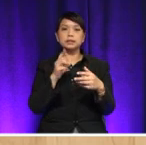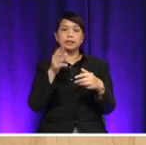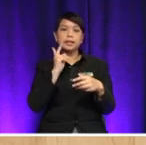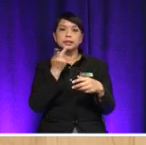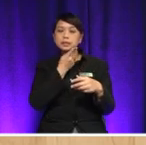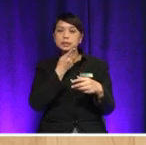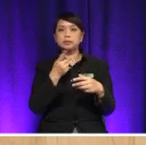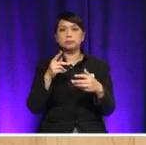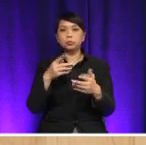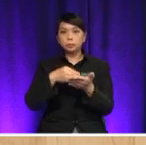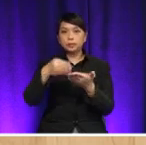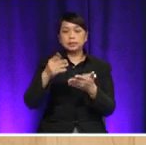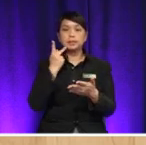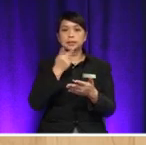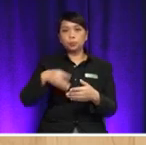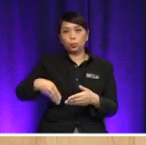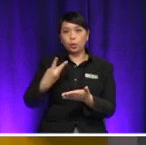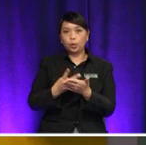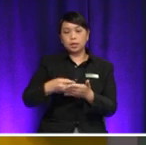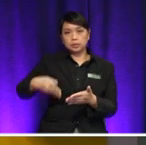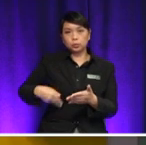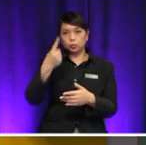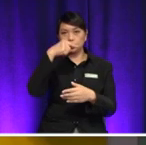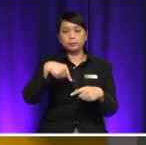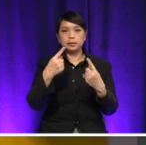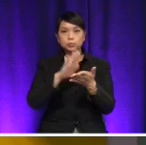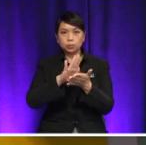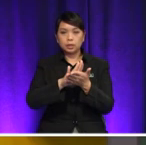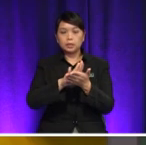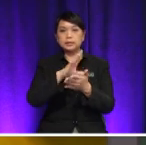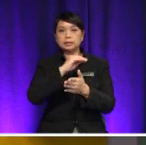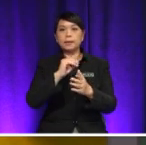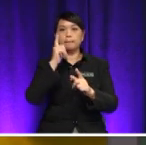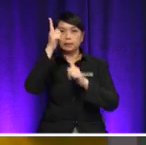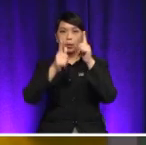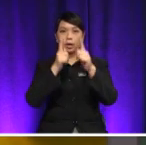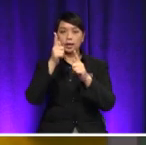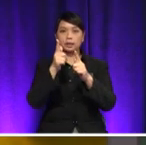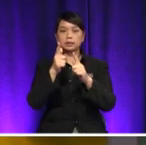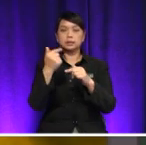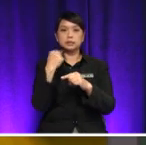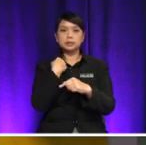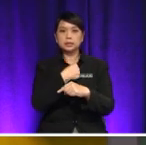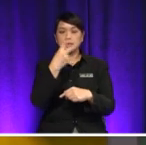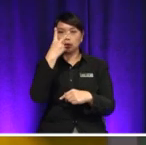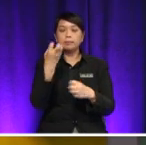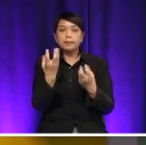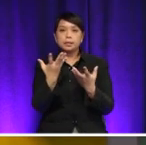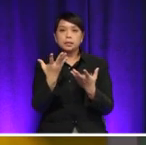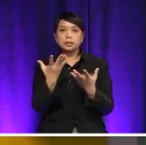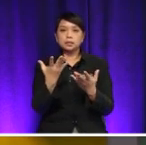penurunan tapi soalnya Berapa banyak naik berapa banyak turun nah itu yang itu yang kita dengan